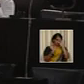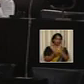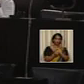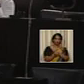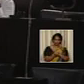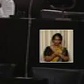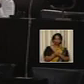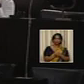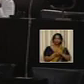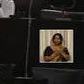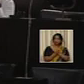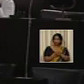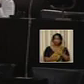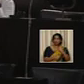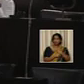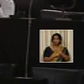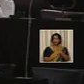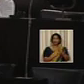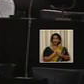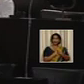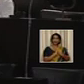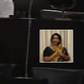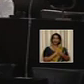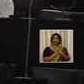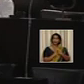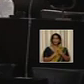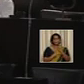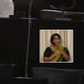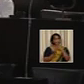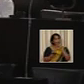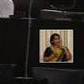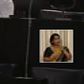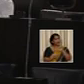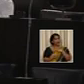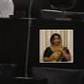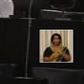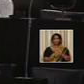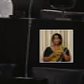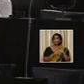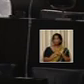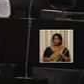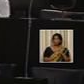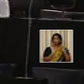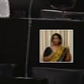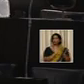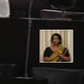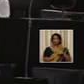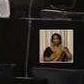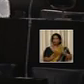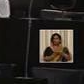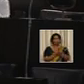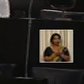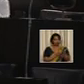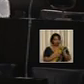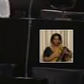සහ සීලුම රජයේ රෙගුලාසි පිළිපැදීම සහතික කිරීම සඳහා පුද්ගලික රාජ්‍ය අවුල්කාරීත්වය හරහා ප්‍රධාන කොටස්